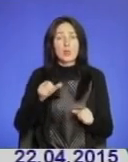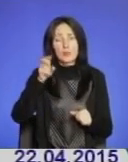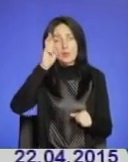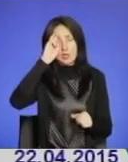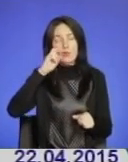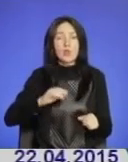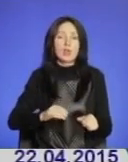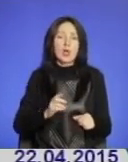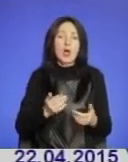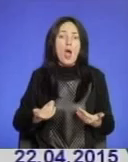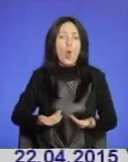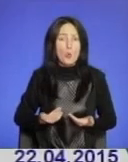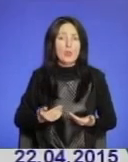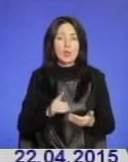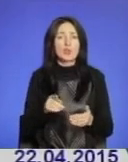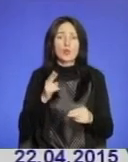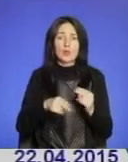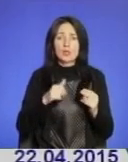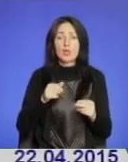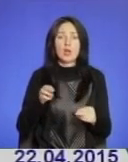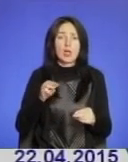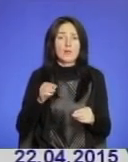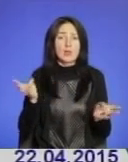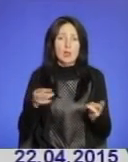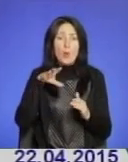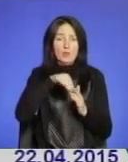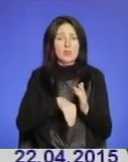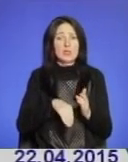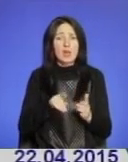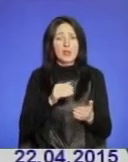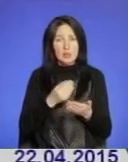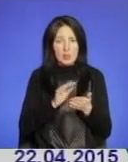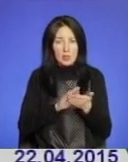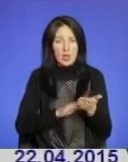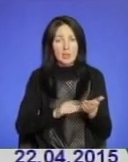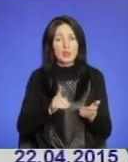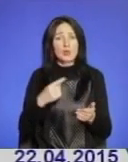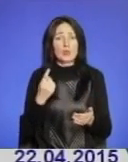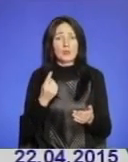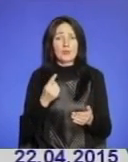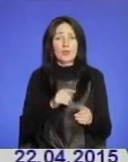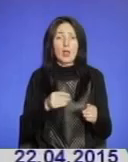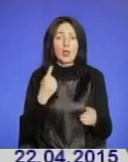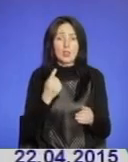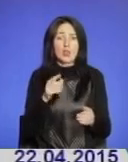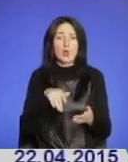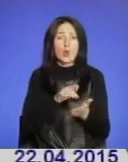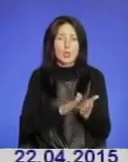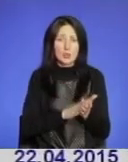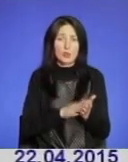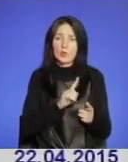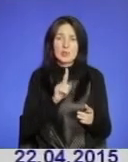щодо кінцевих вигодоодержувачів до єдиного державного реєстру. За невиконання цих зобов'язань передбачені великі штрафні